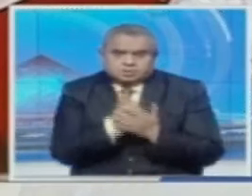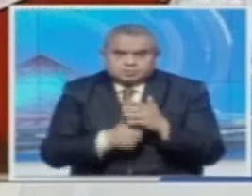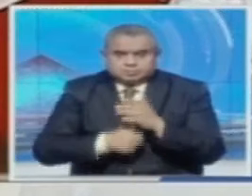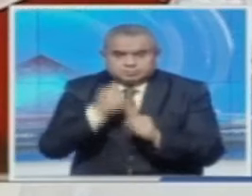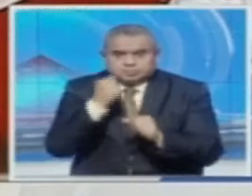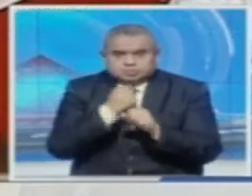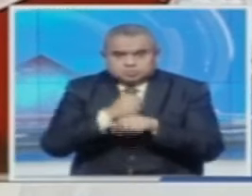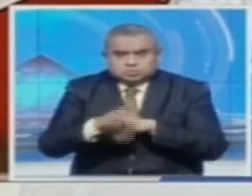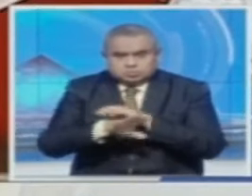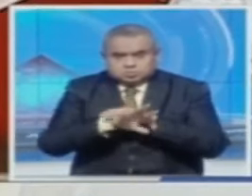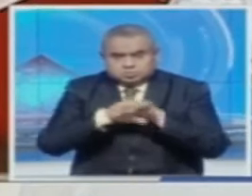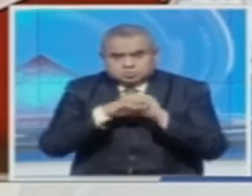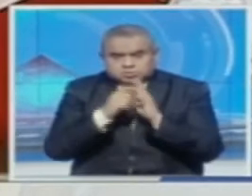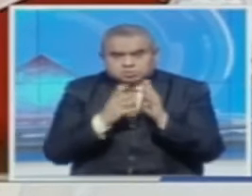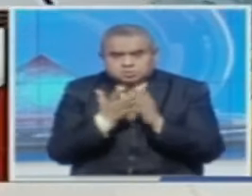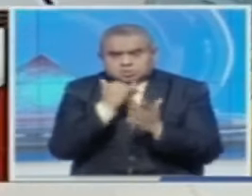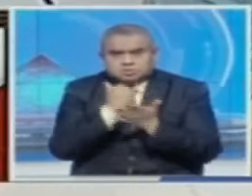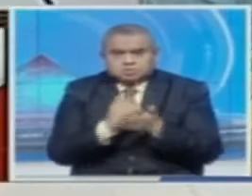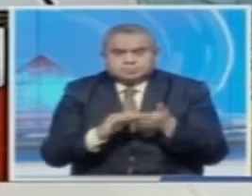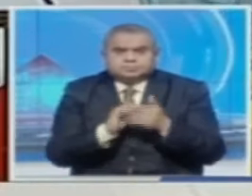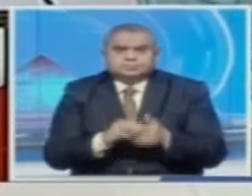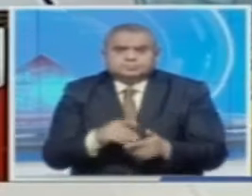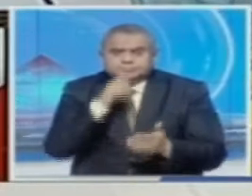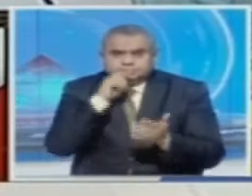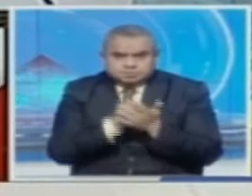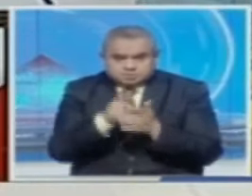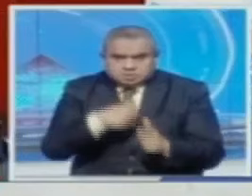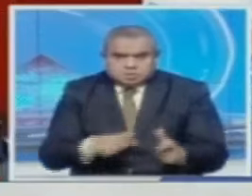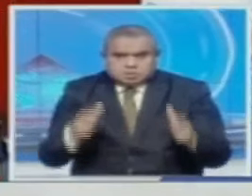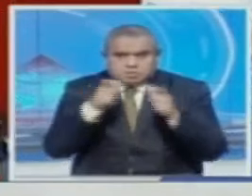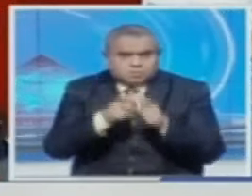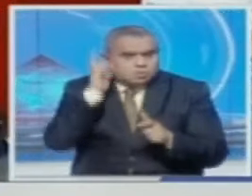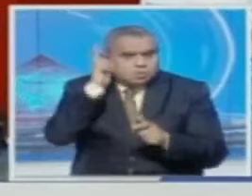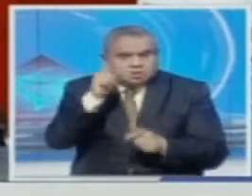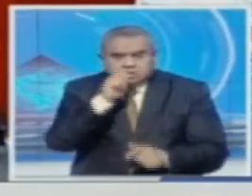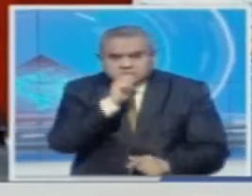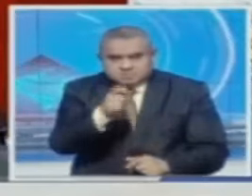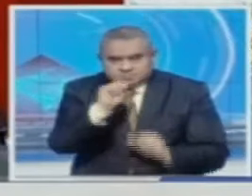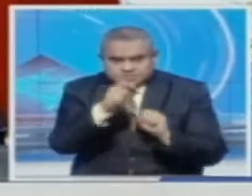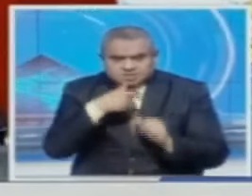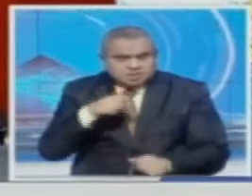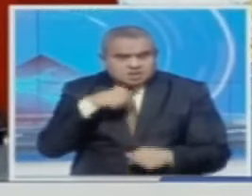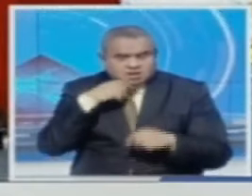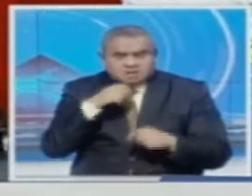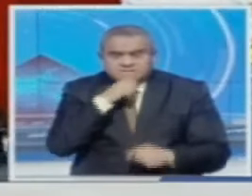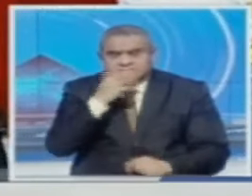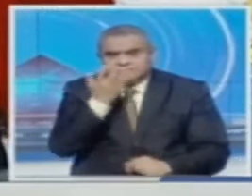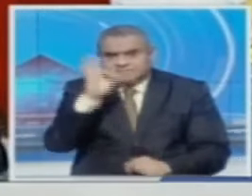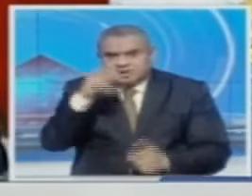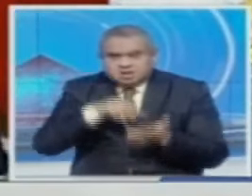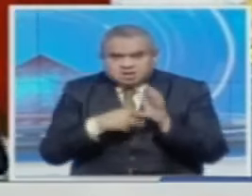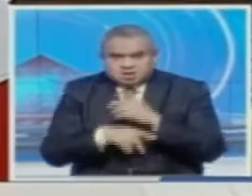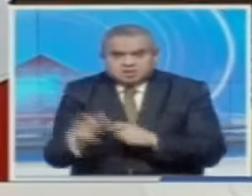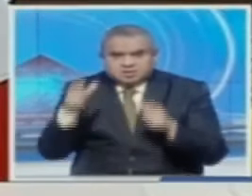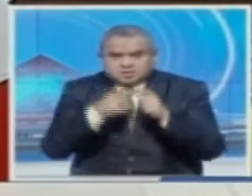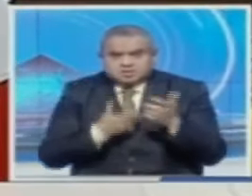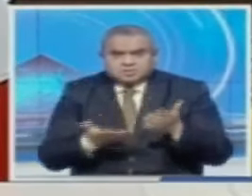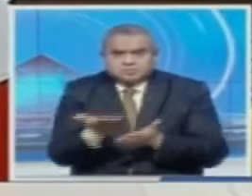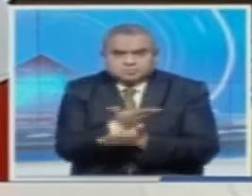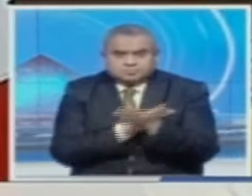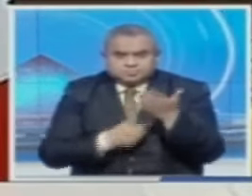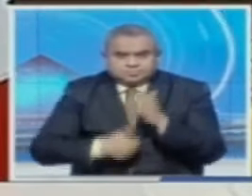روسيا أن توقف هذه الحرب. وخلال المؤتمر تأتي إشادة الجانب الفرنسي بالحوار الوطني في مصر وحرية التعبير التي